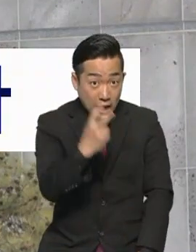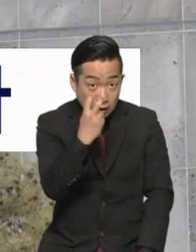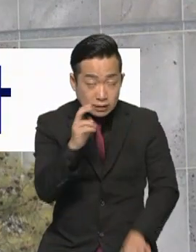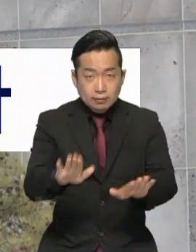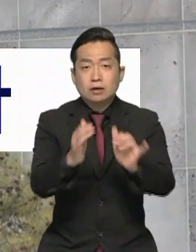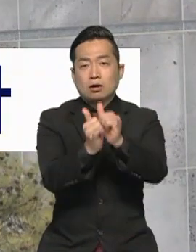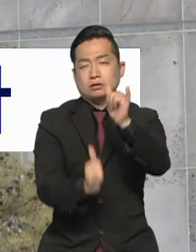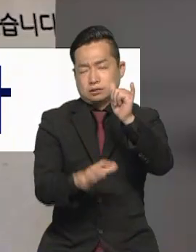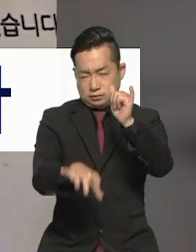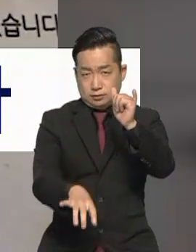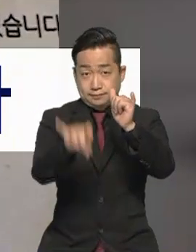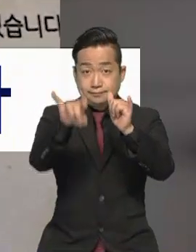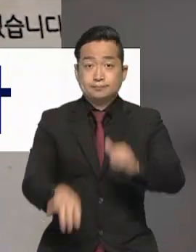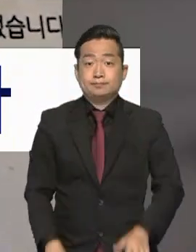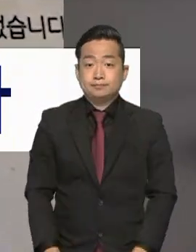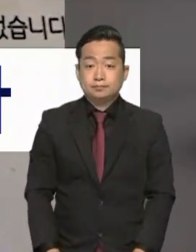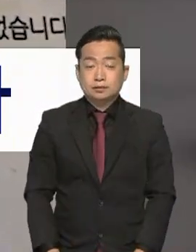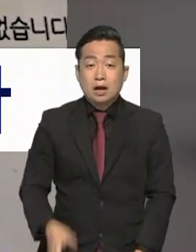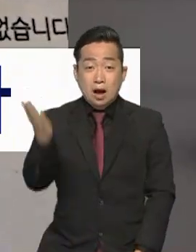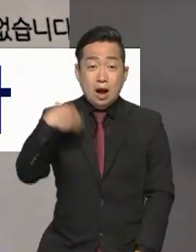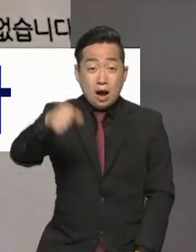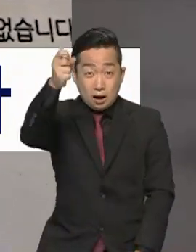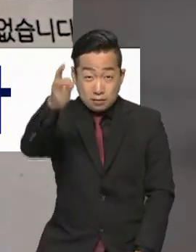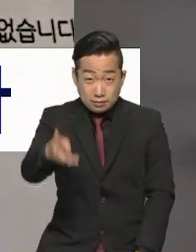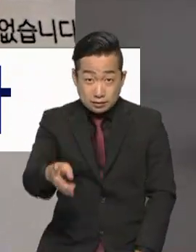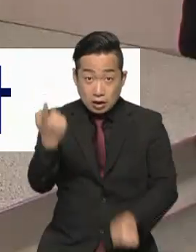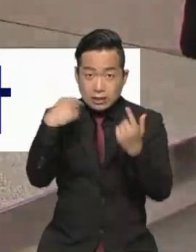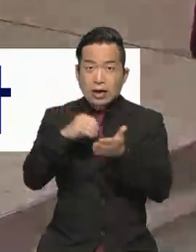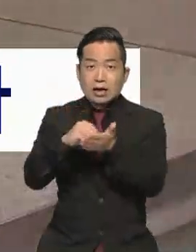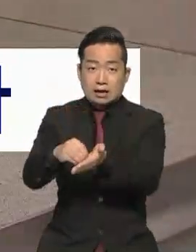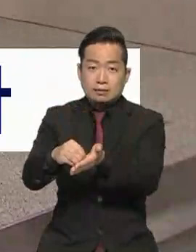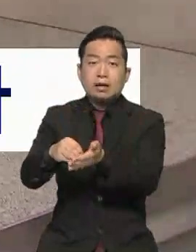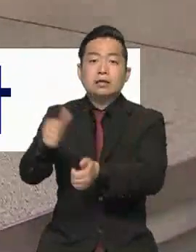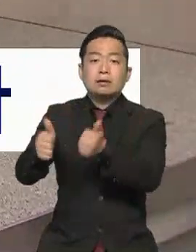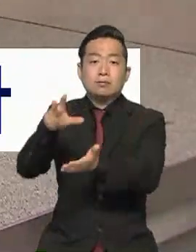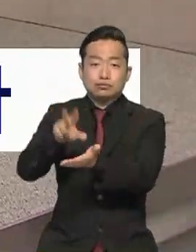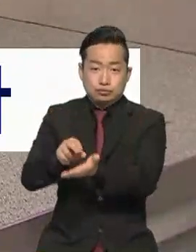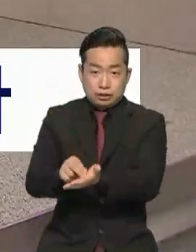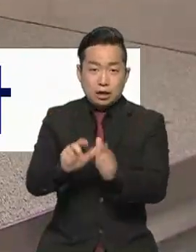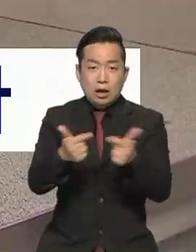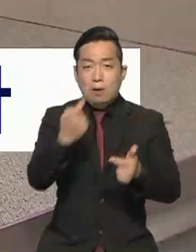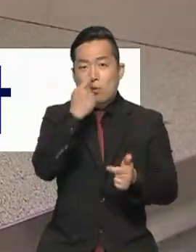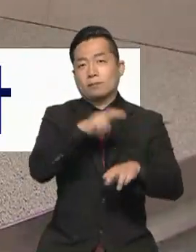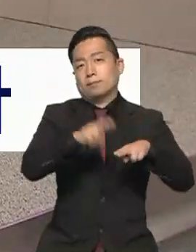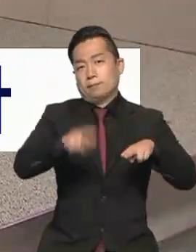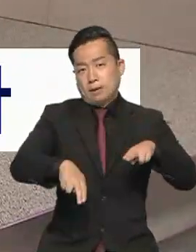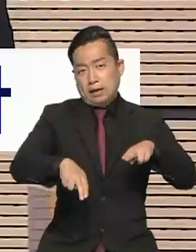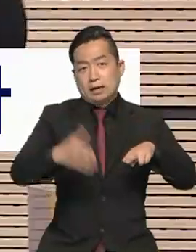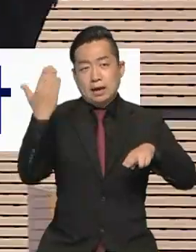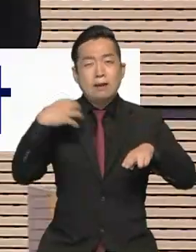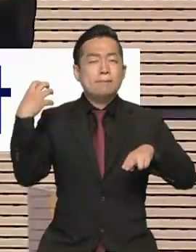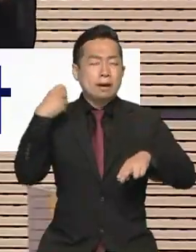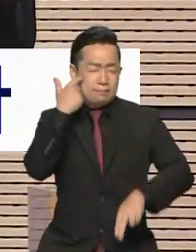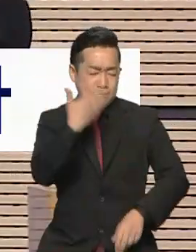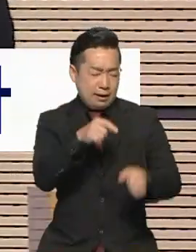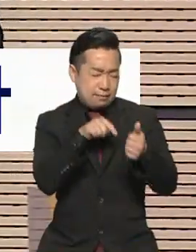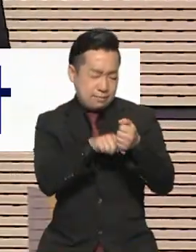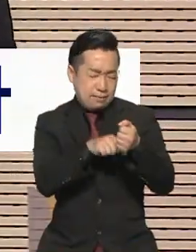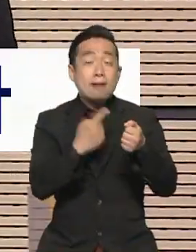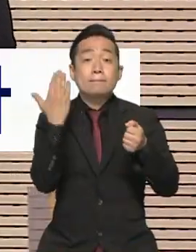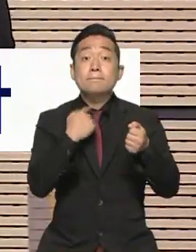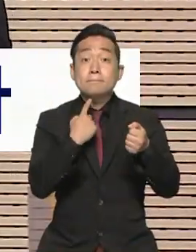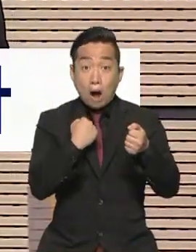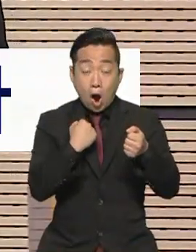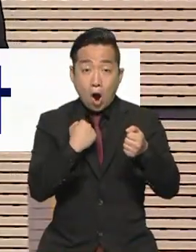이번이 처음입니다. 숱한 수능 출제 우려에도 원장의 자진 사퇴 외엔 책임을 묻지 않았던 평가원에 대해